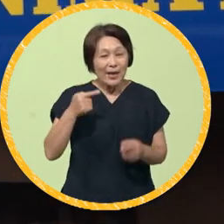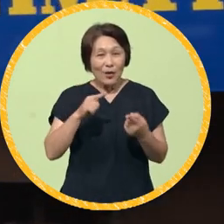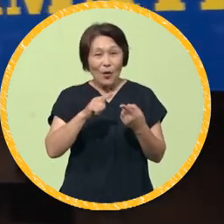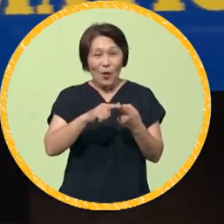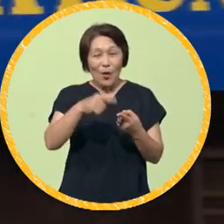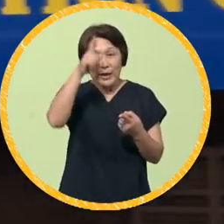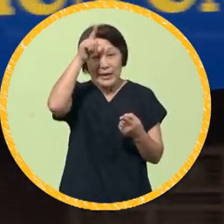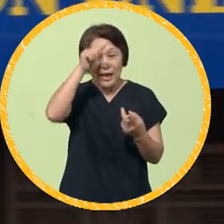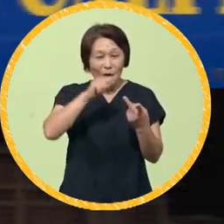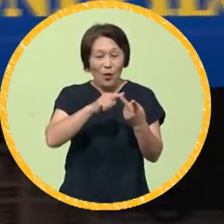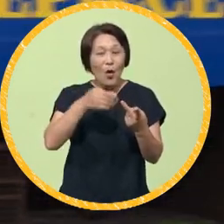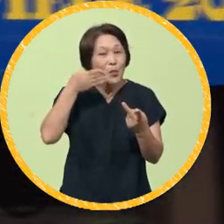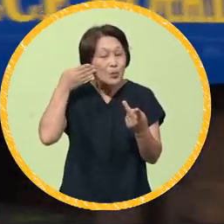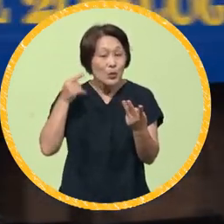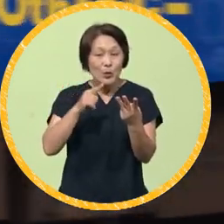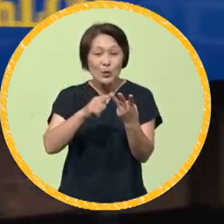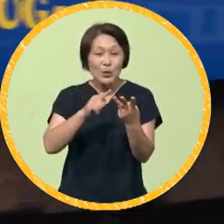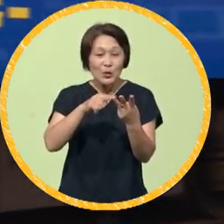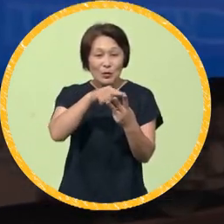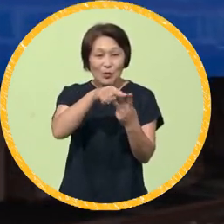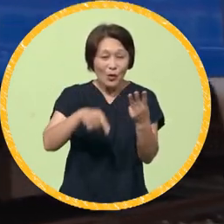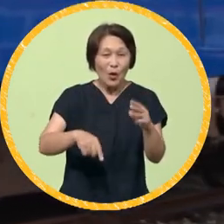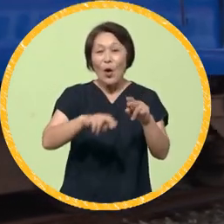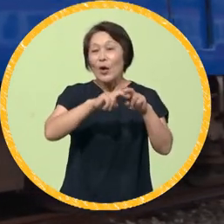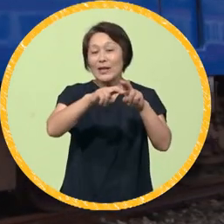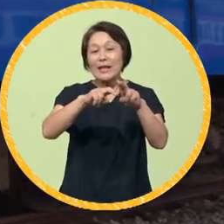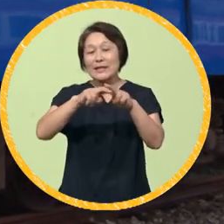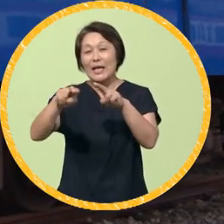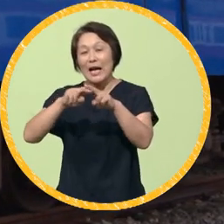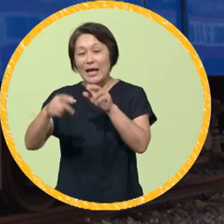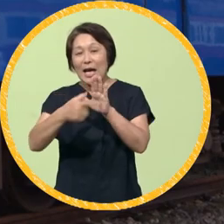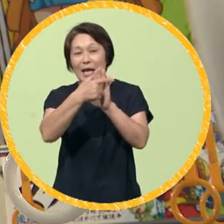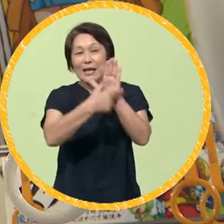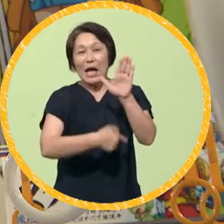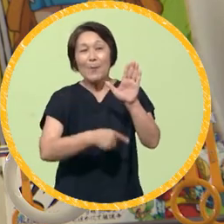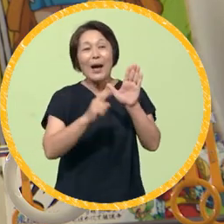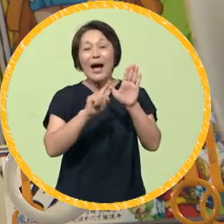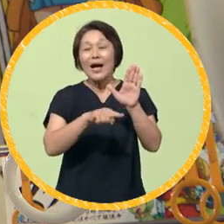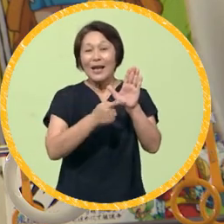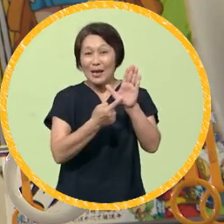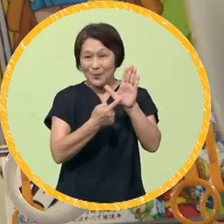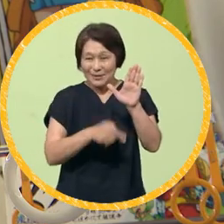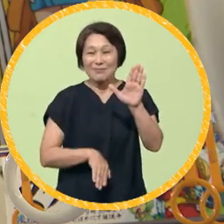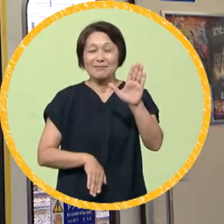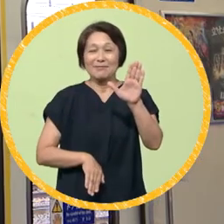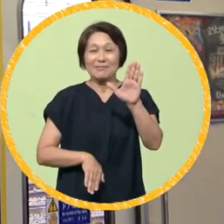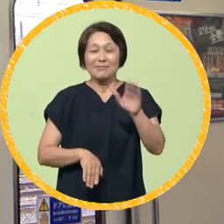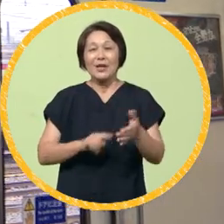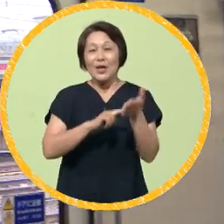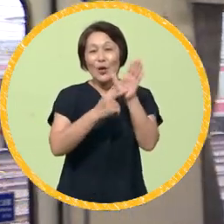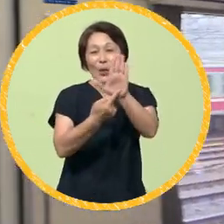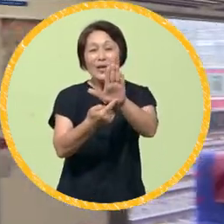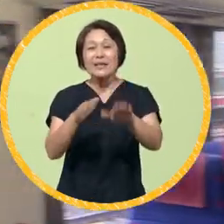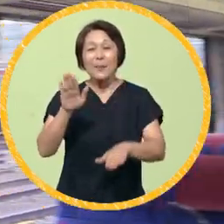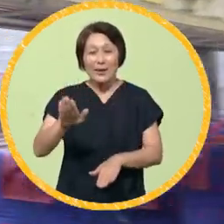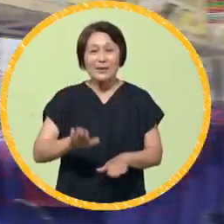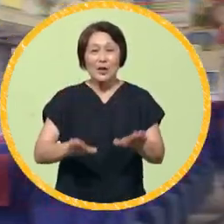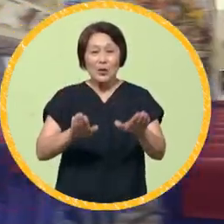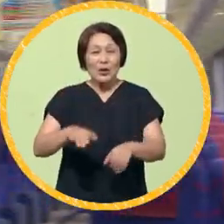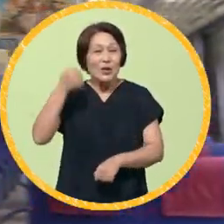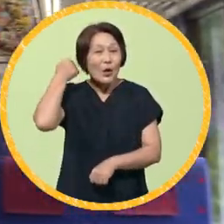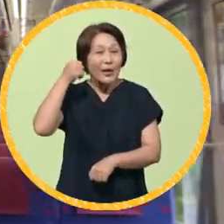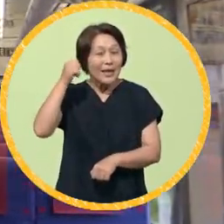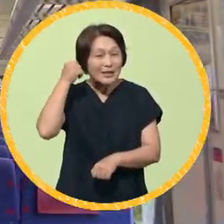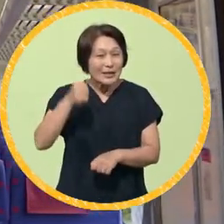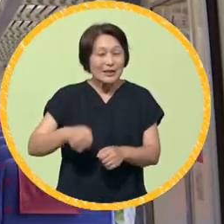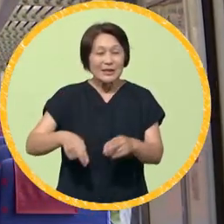ー、ブルー、それぞれの電車が楽しいテーマでワンピースの世界観を表現しています。この夏乗って旅する